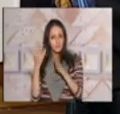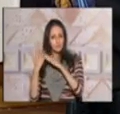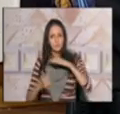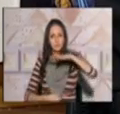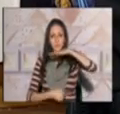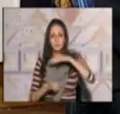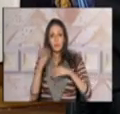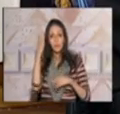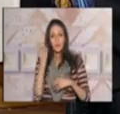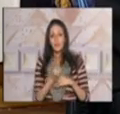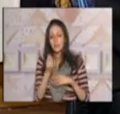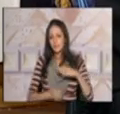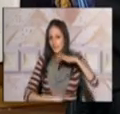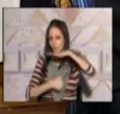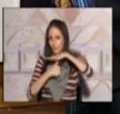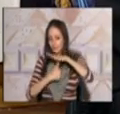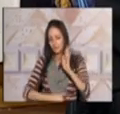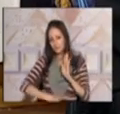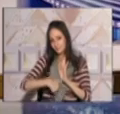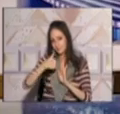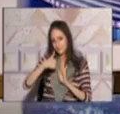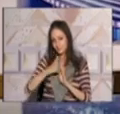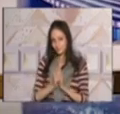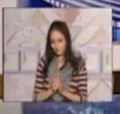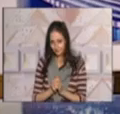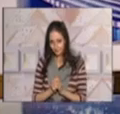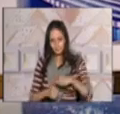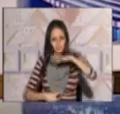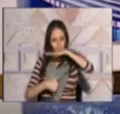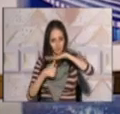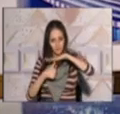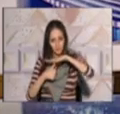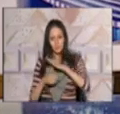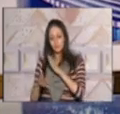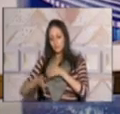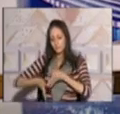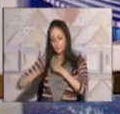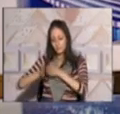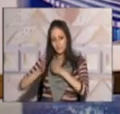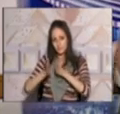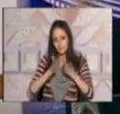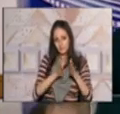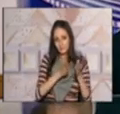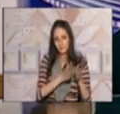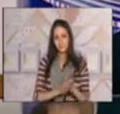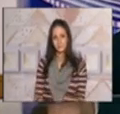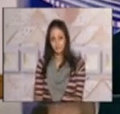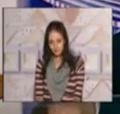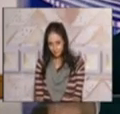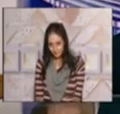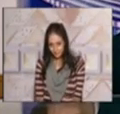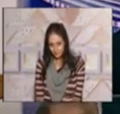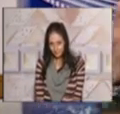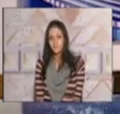المتميزه، دي غير الموظف. القيادات متقسمين احنا هي دي نقطه احب اوضحها الحقيقه. هي الجائزه في طبيعتها الاولى او نسختها الاولى